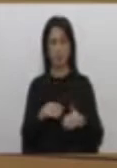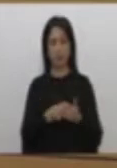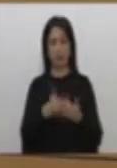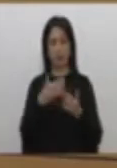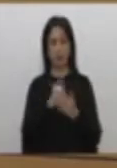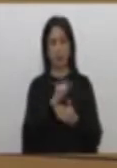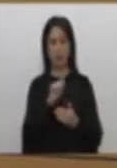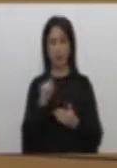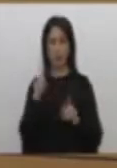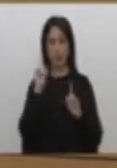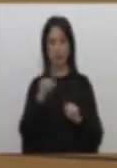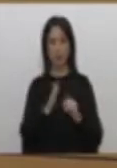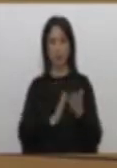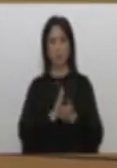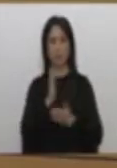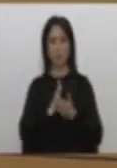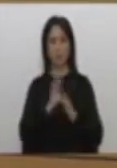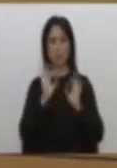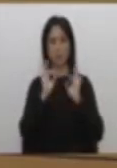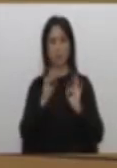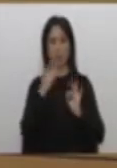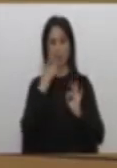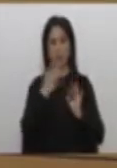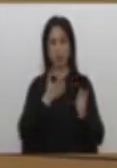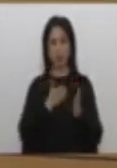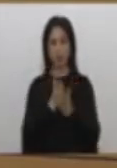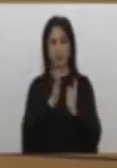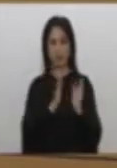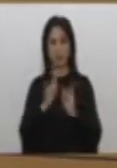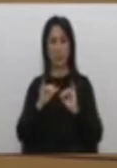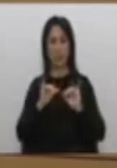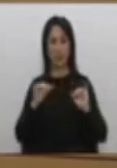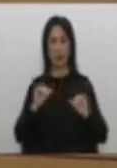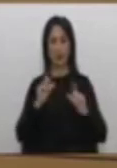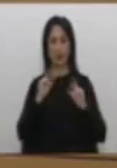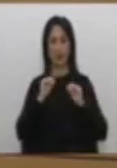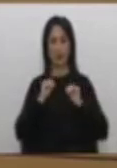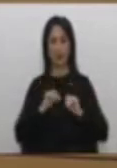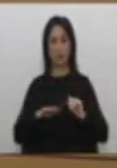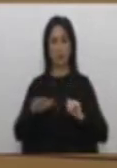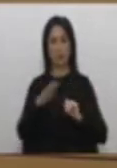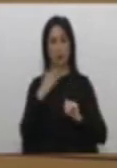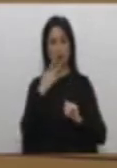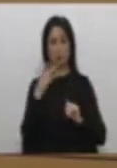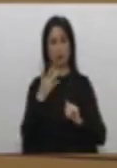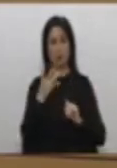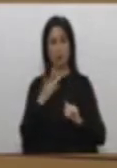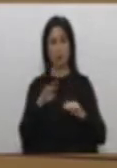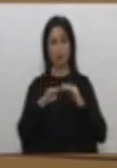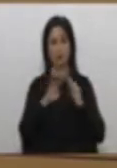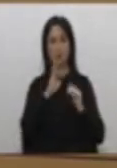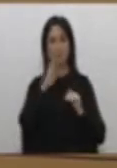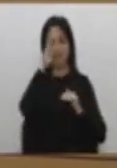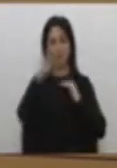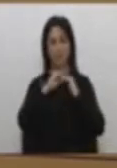гиребулебеби. Да принципеби. Хуманури политикис цармоебис, стабилури ганвитарабис, мшидобияни сагарео политикис, гендерули